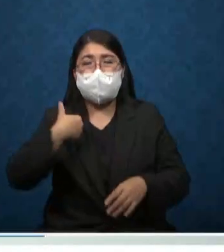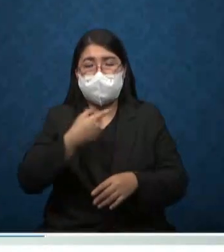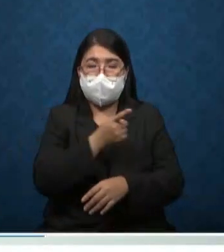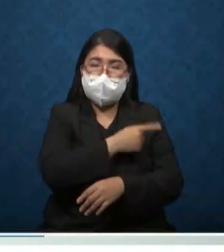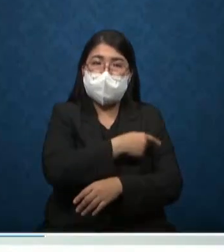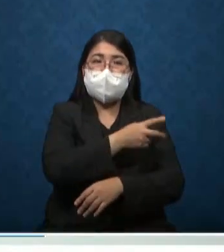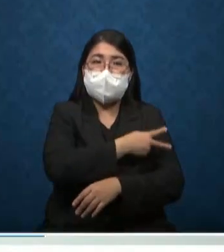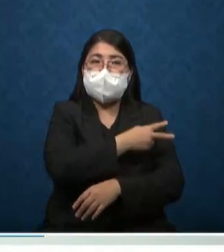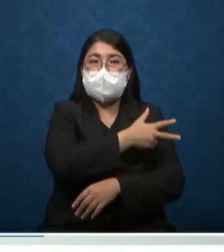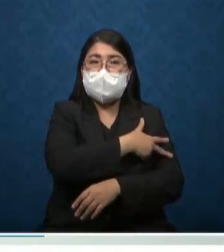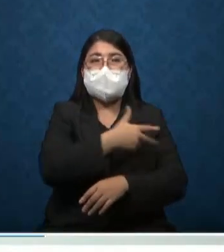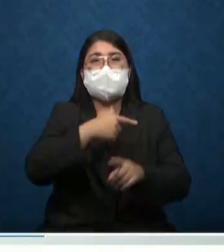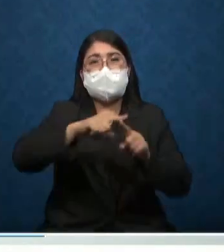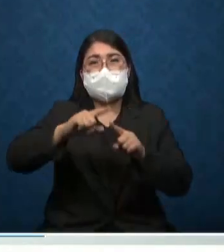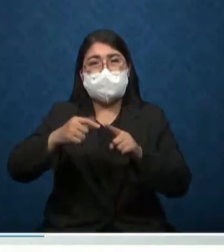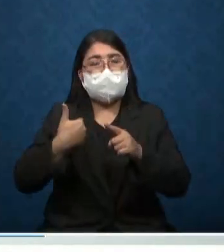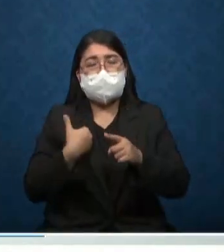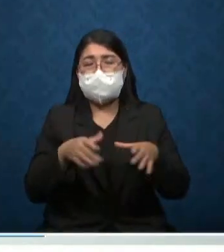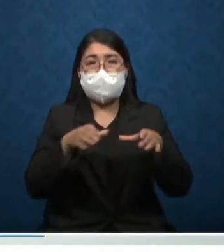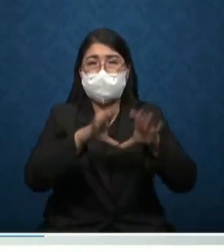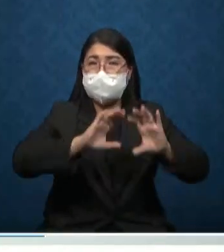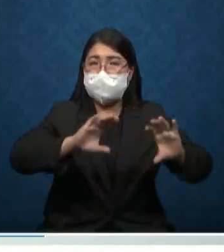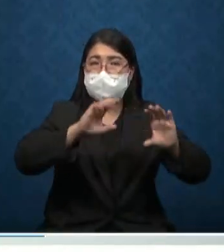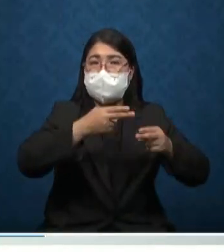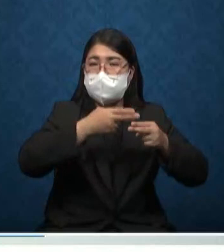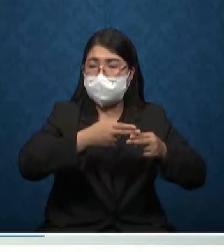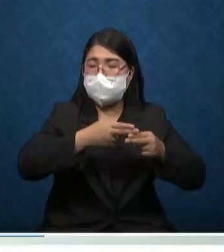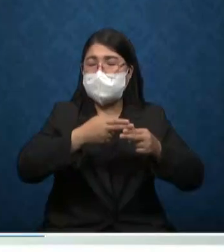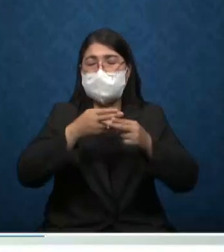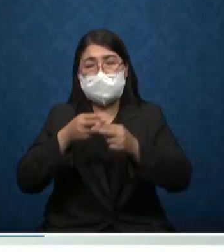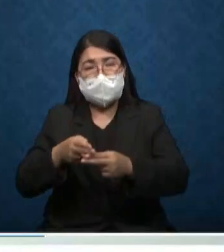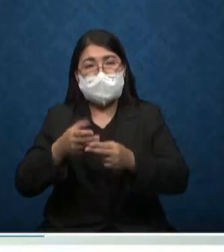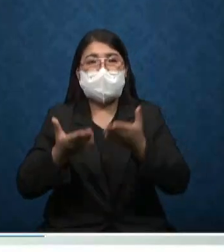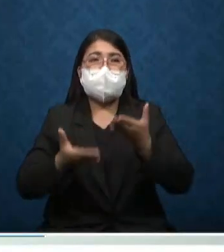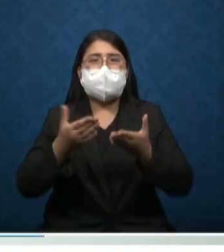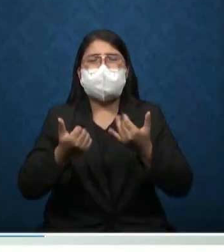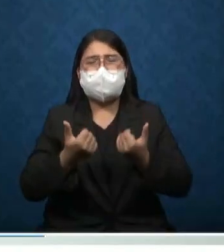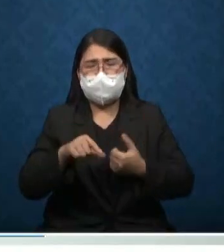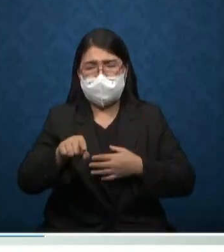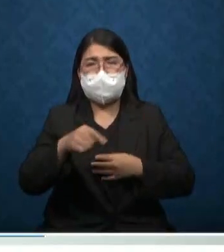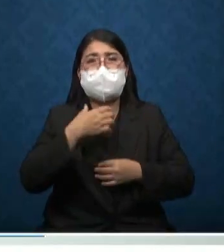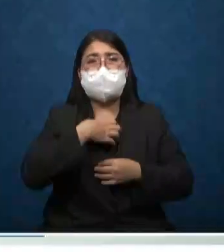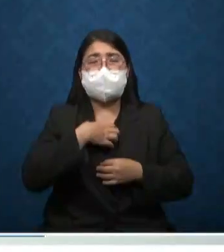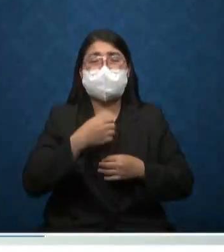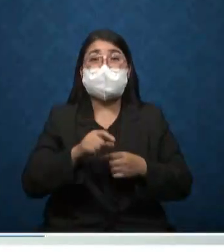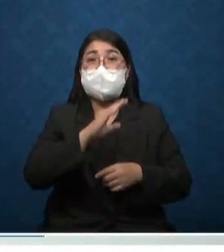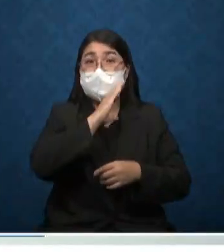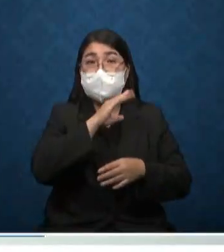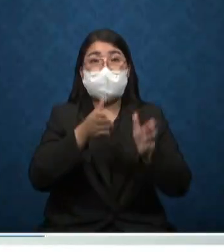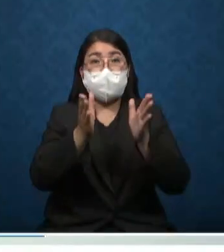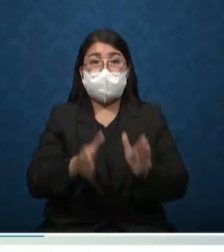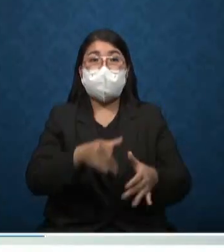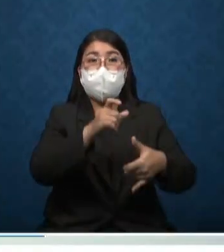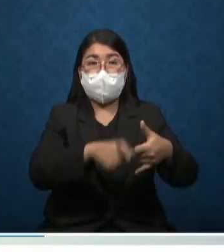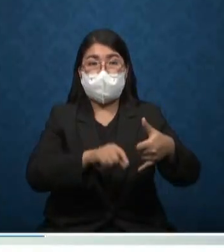บบราชการก็ดีหรือเอกชนก็ดียังต้องการสิ่งเหล่านี้อยู่เพราะฉะนั้นถ้าบุคคลเหล่านี้นะคะเข